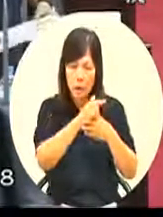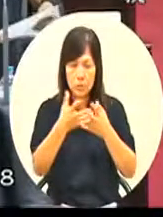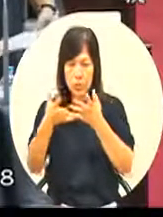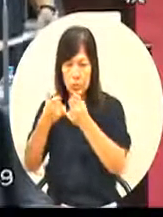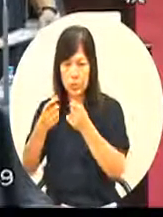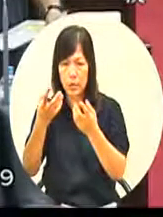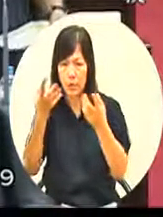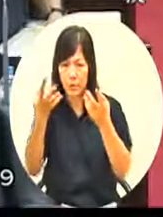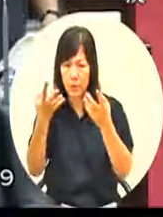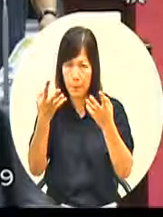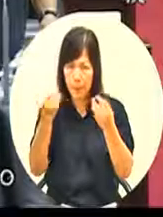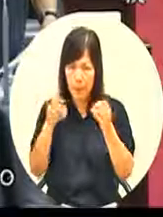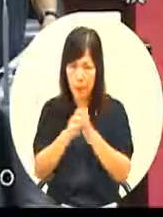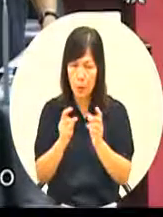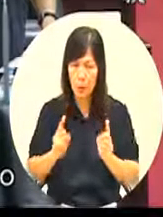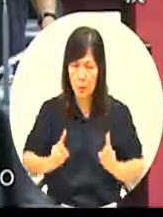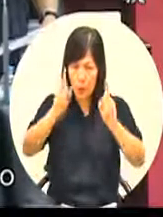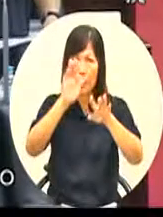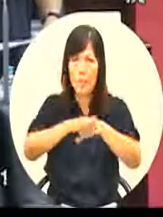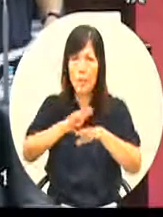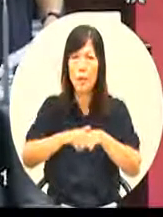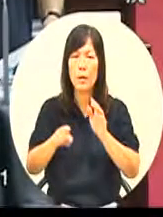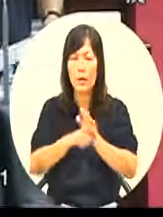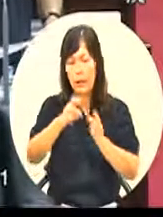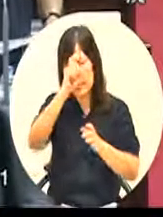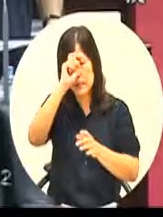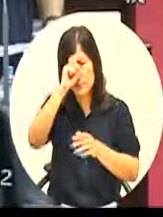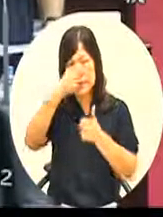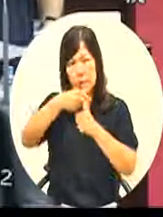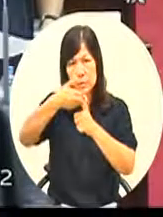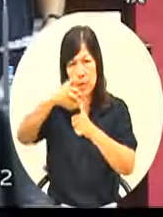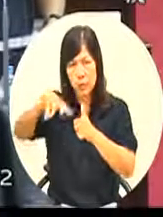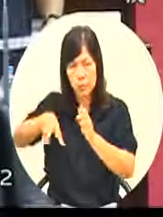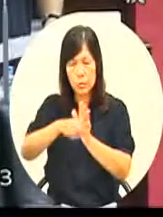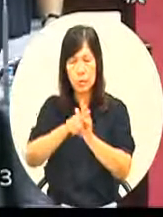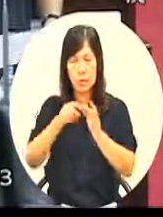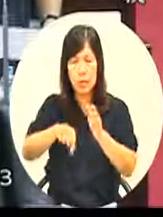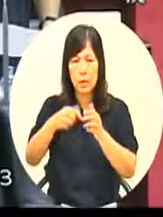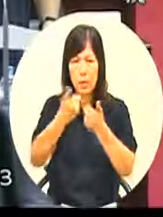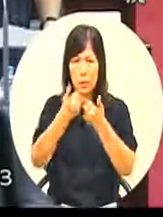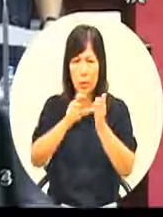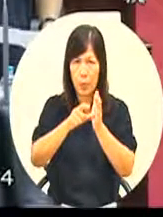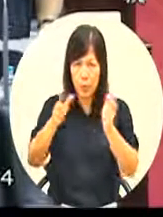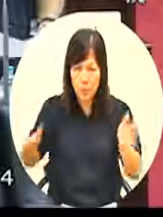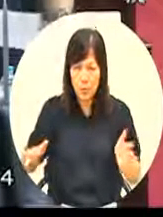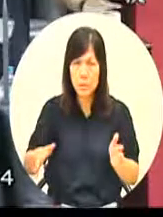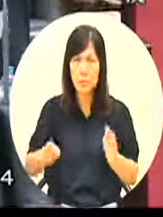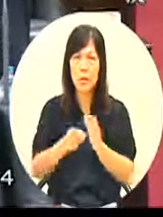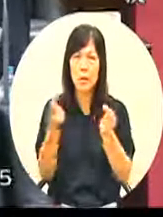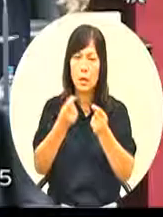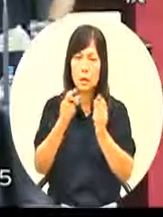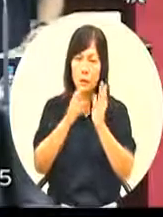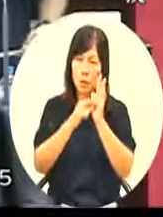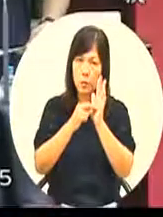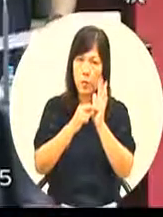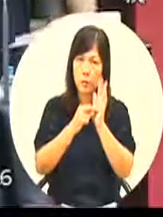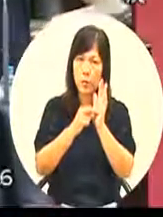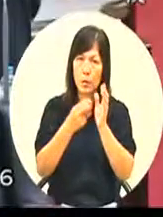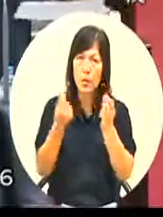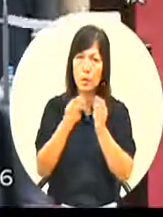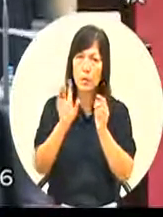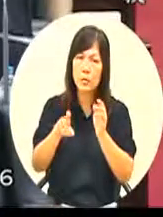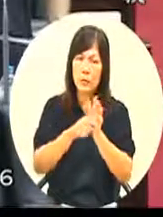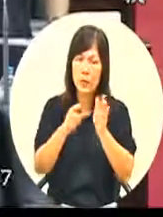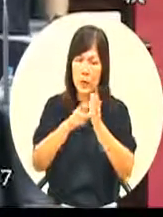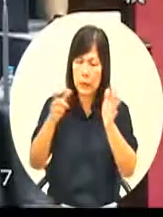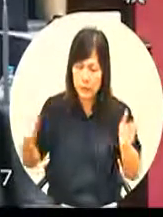我们期待教育局可以在这一个会期，那用比如说这个时